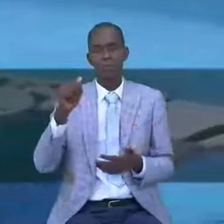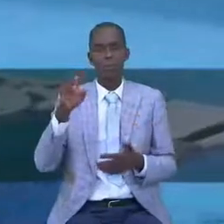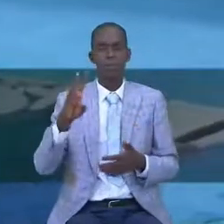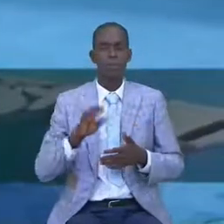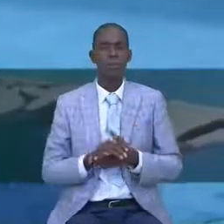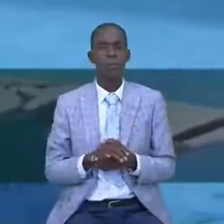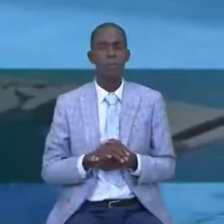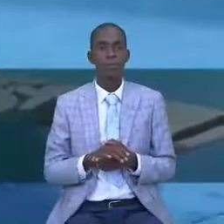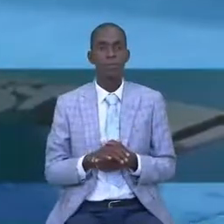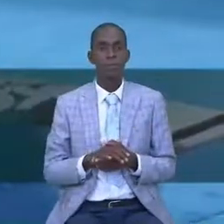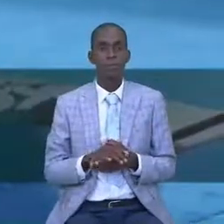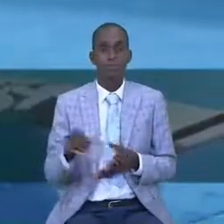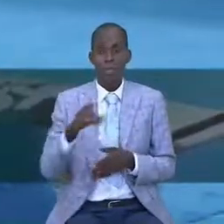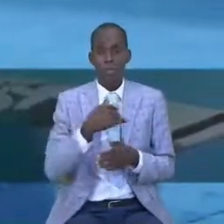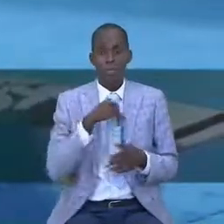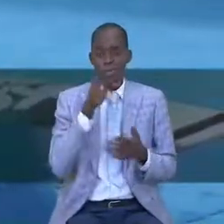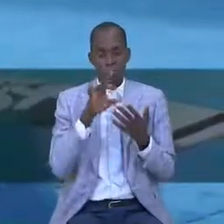Jean chapitre 15.